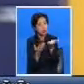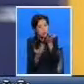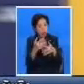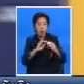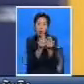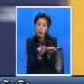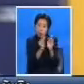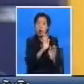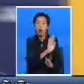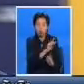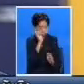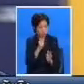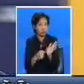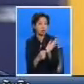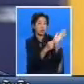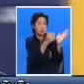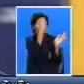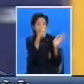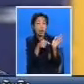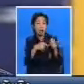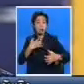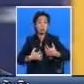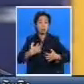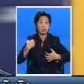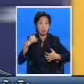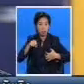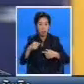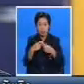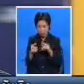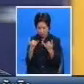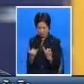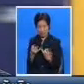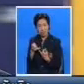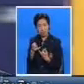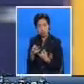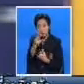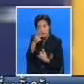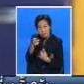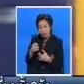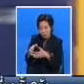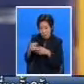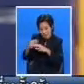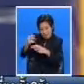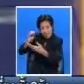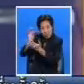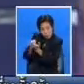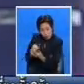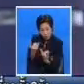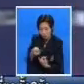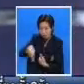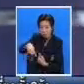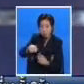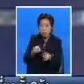แต่ขณะนี้เนี่ยที่เป็นอยู่เนี่ยเจ้าตัวครอบครัวไม่ขออยู่ดีๆไปบอกว่าให้คนอื่นนะ